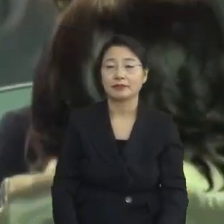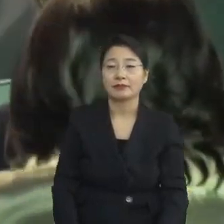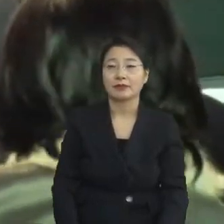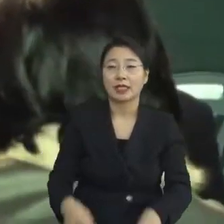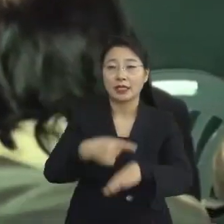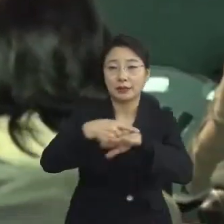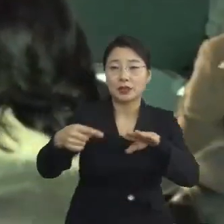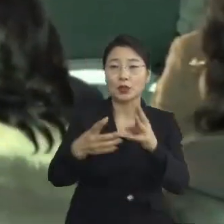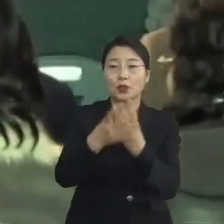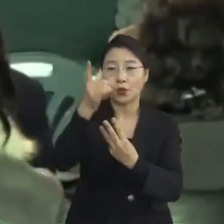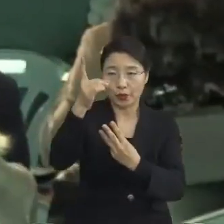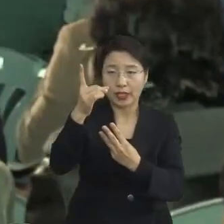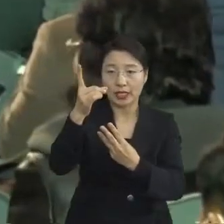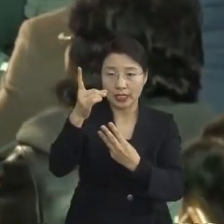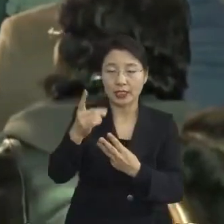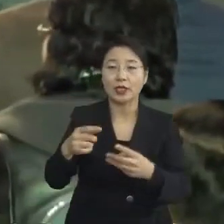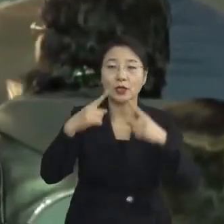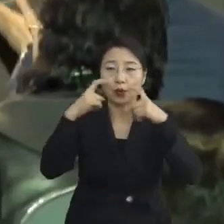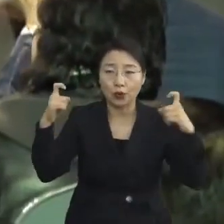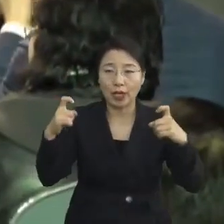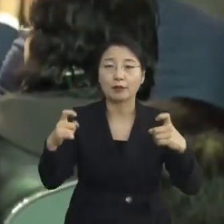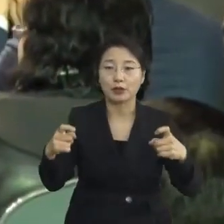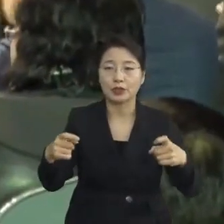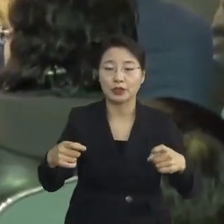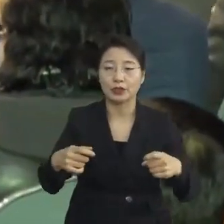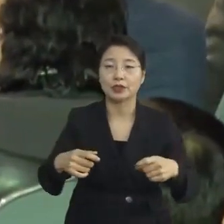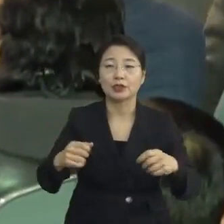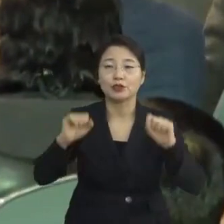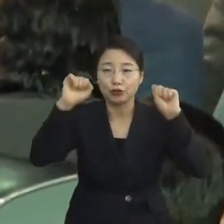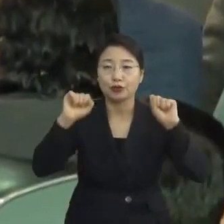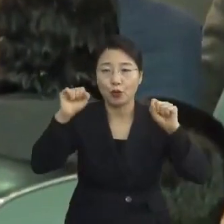민족통일동대문구협의회 임택선 회장님 참석하셨습니다.